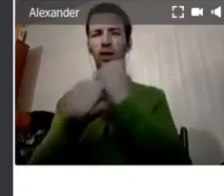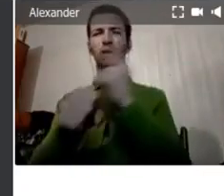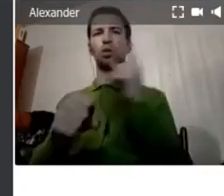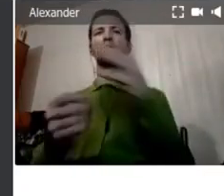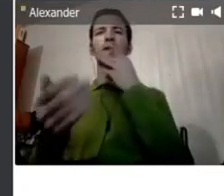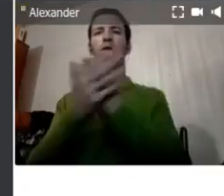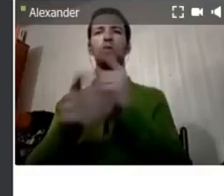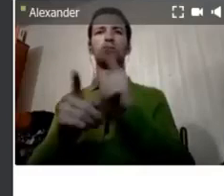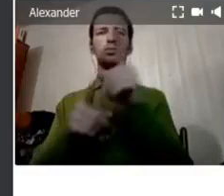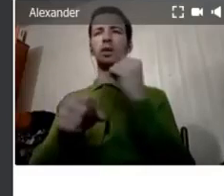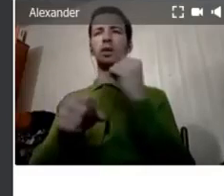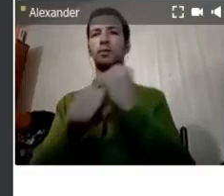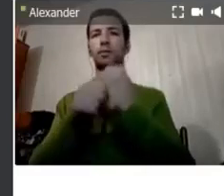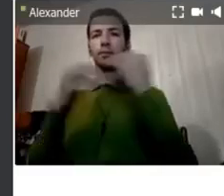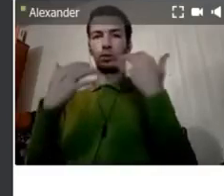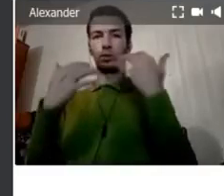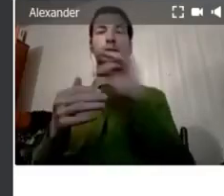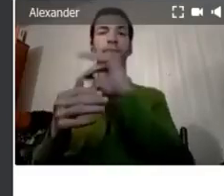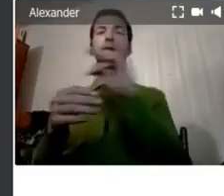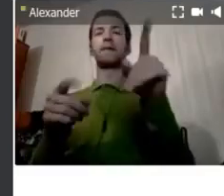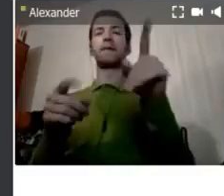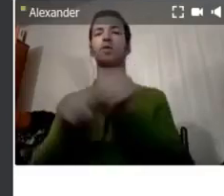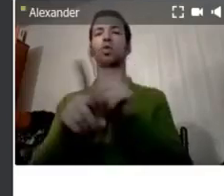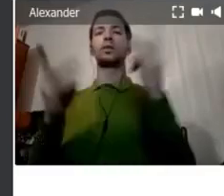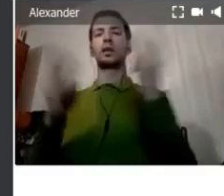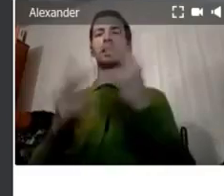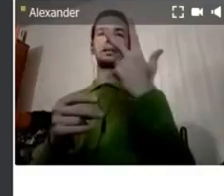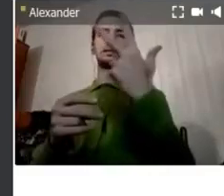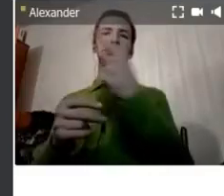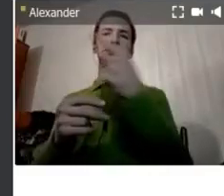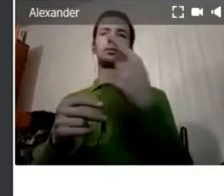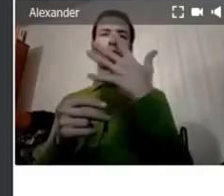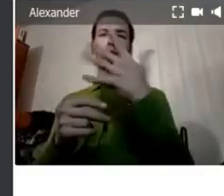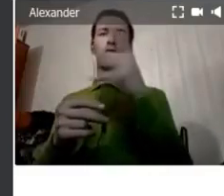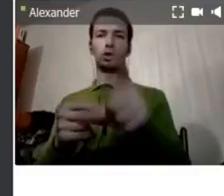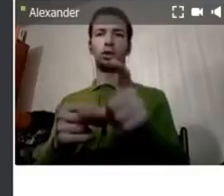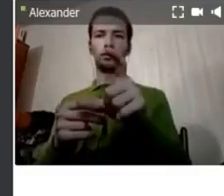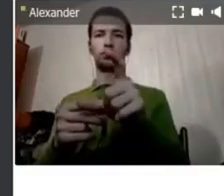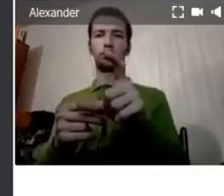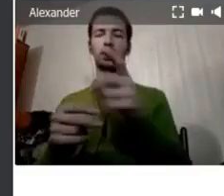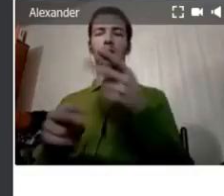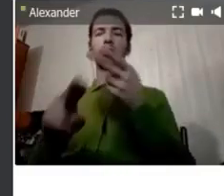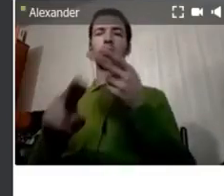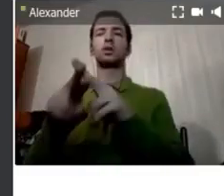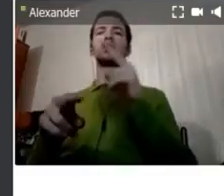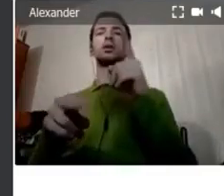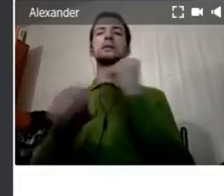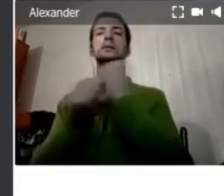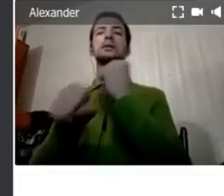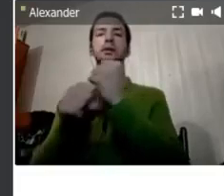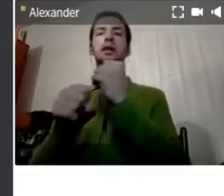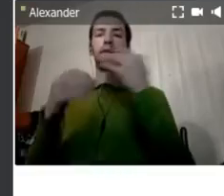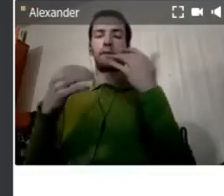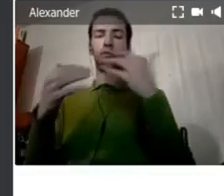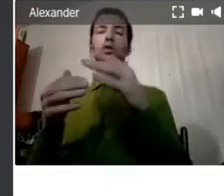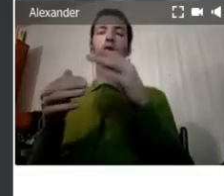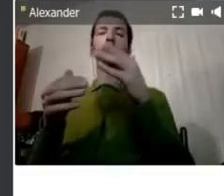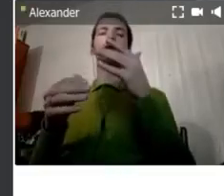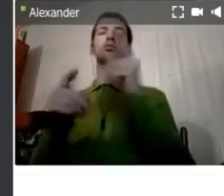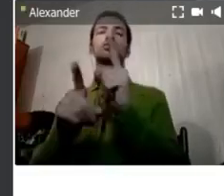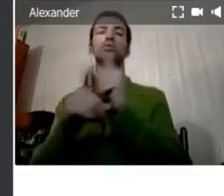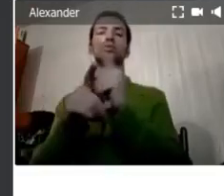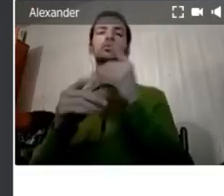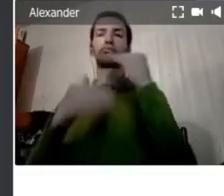когда он взлетает, 70% топлива он тратит. То есть самое сложное взлететь. Дальше очень важно набрать высоту,